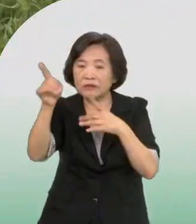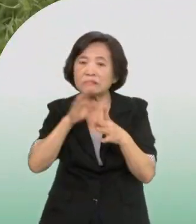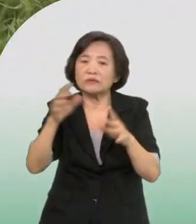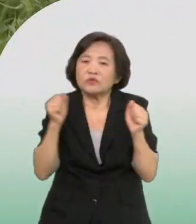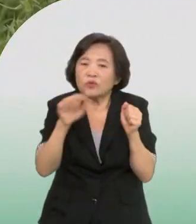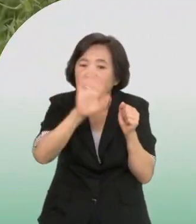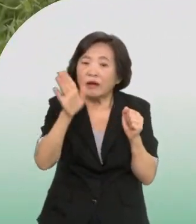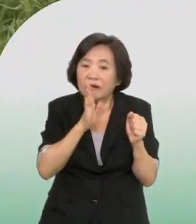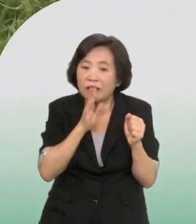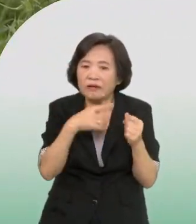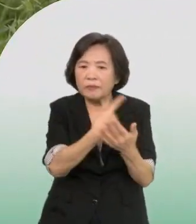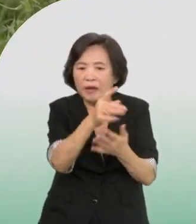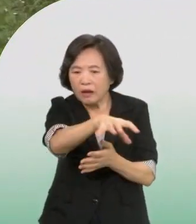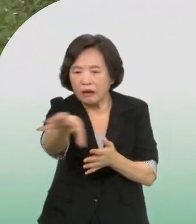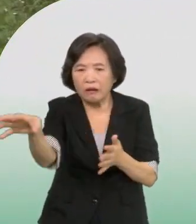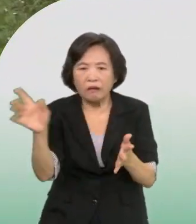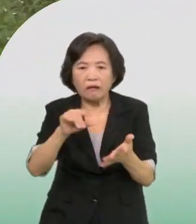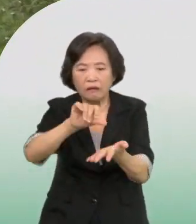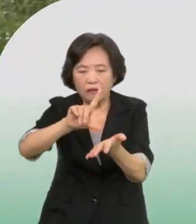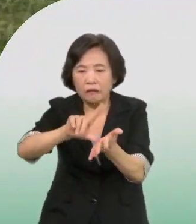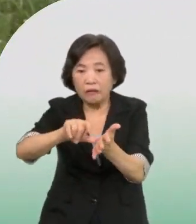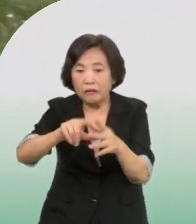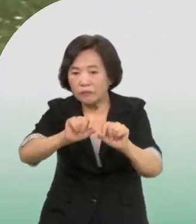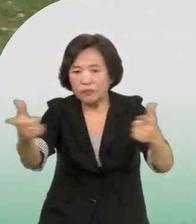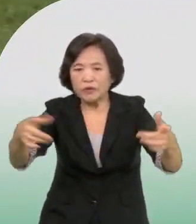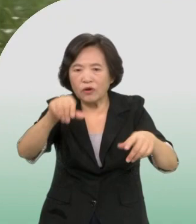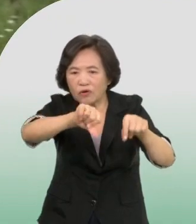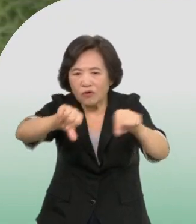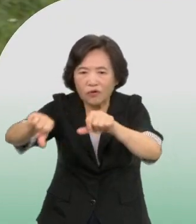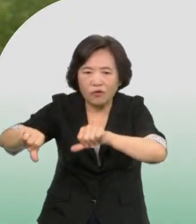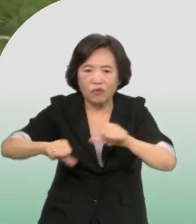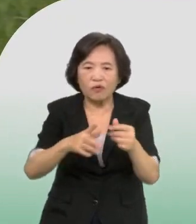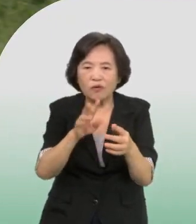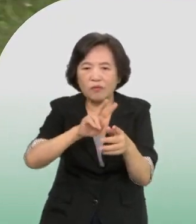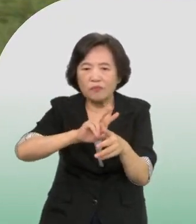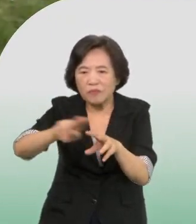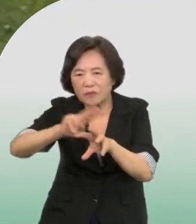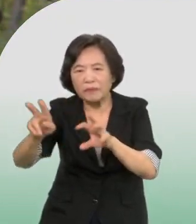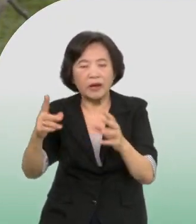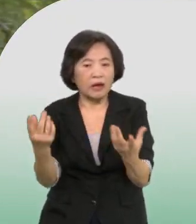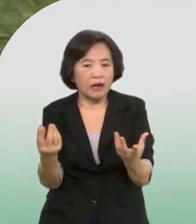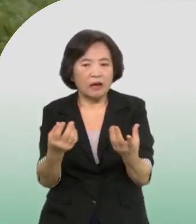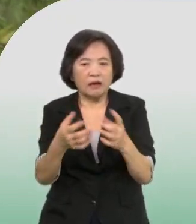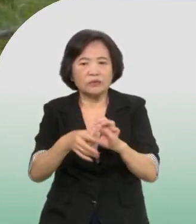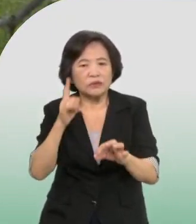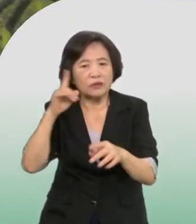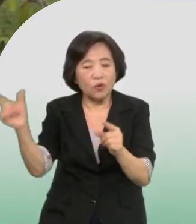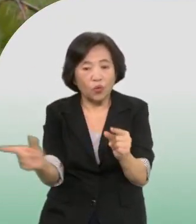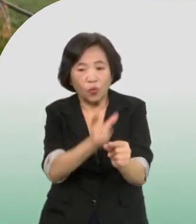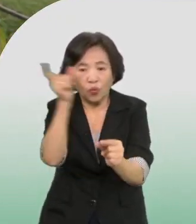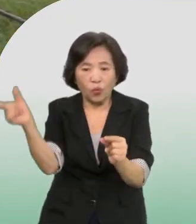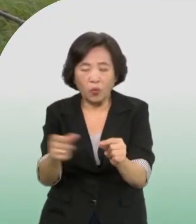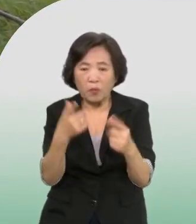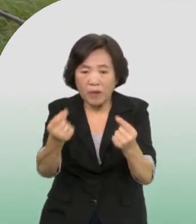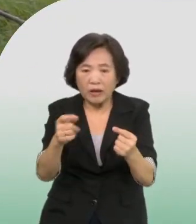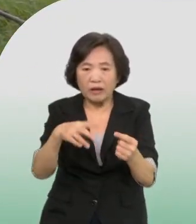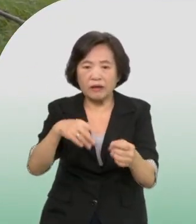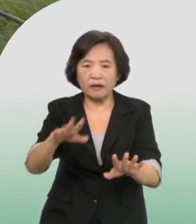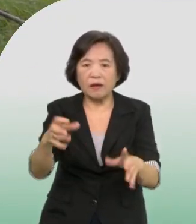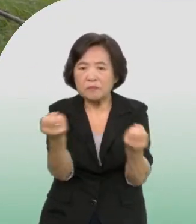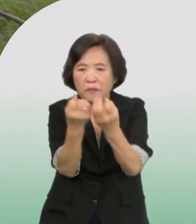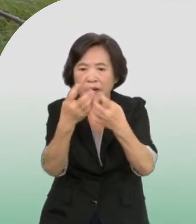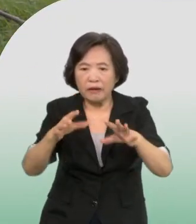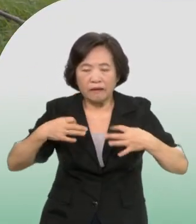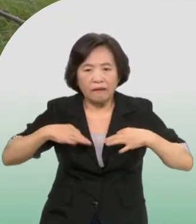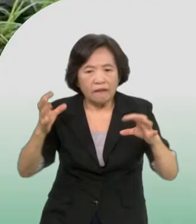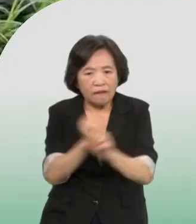镇的王里福果农可能在某种样的时节收枝做法也是结果子，故说开垦风采登陆的时节，栽树没办法天天